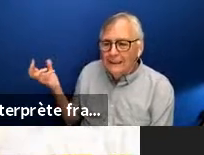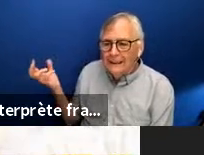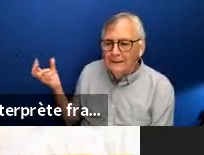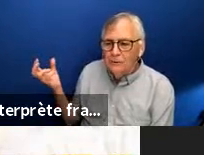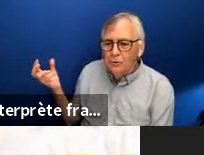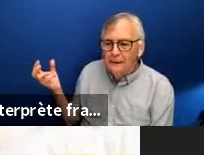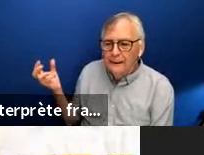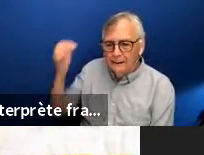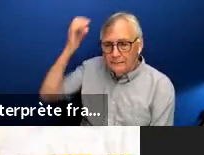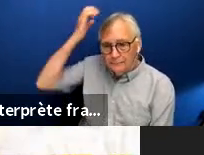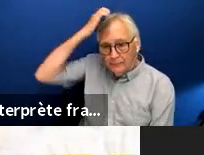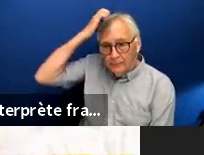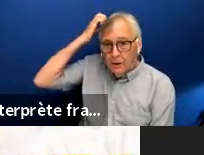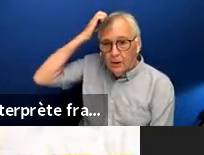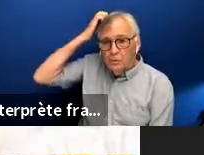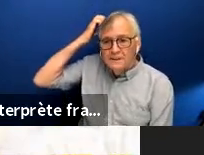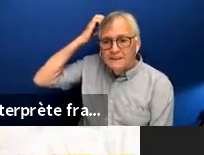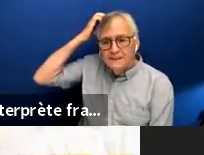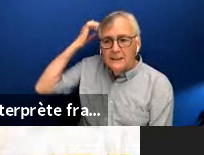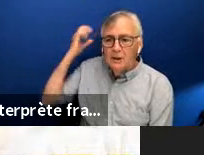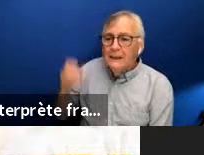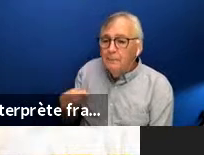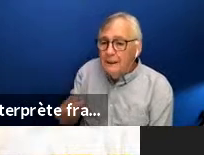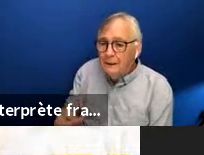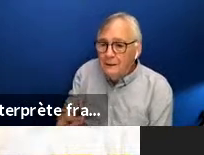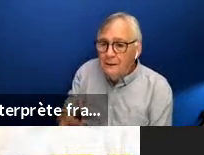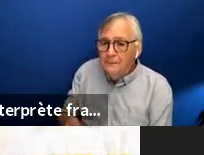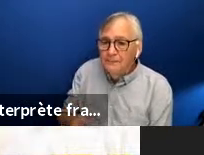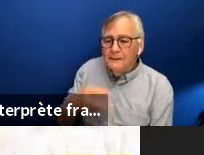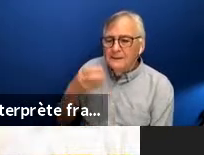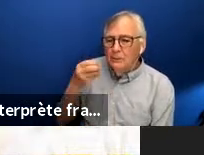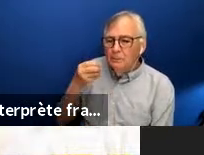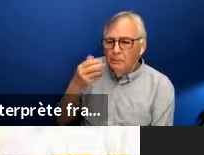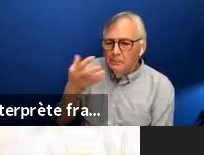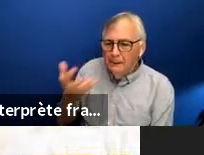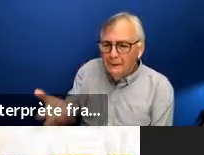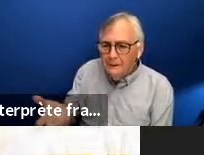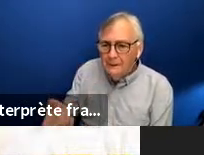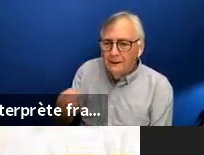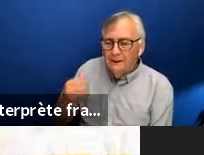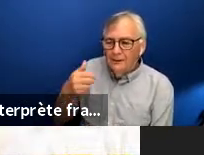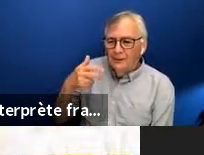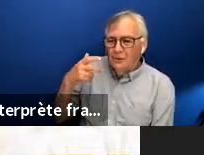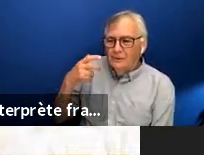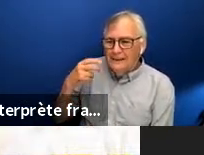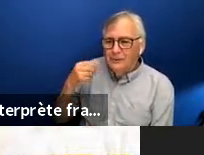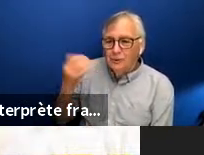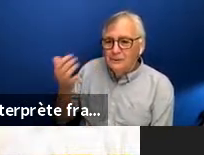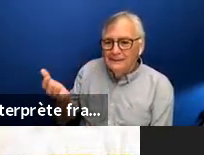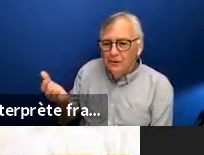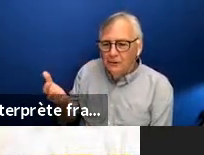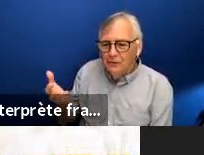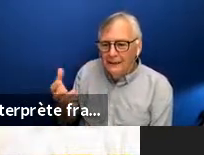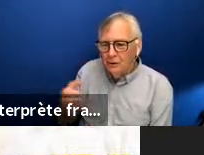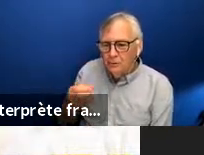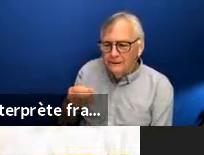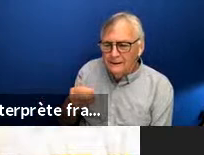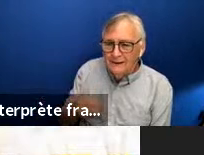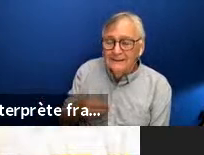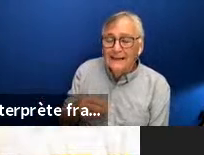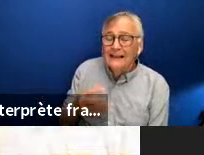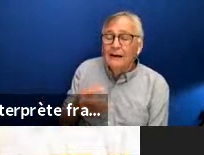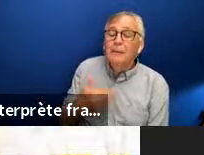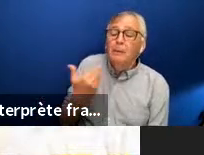garder son implant tout le temps. Aussi, il y a les piles. S'il n'y a pas de piles, donc la surdité revient.